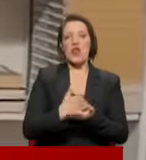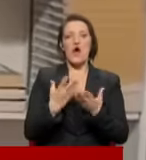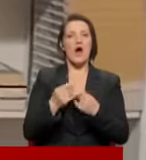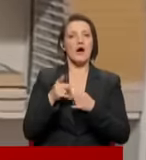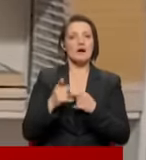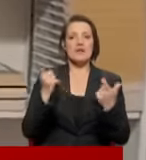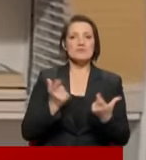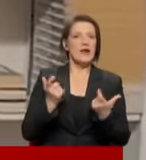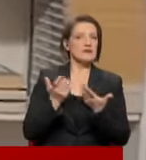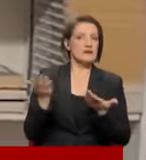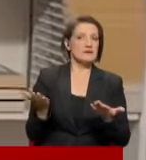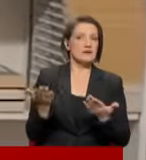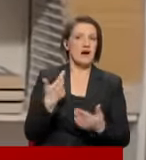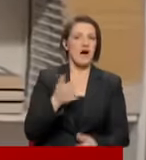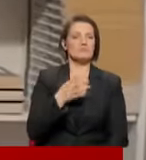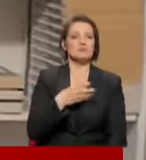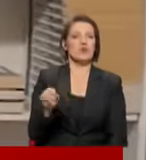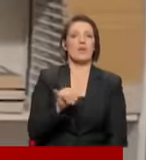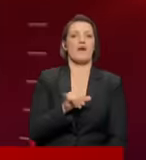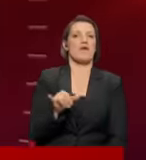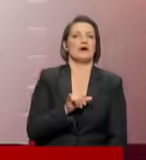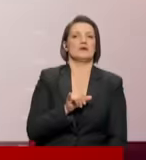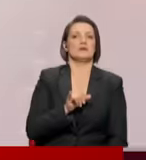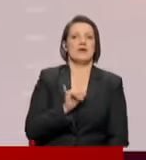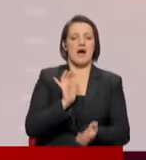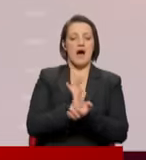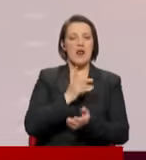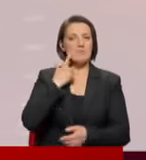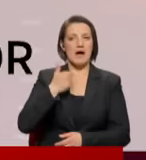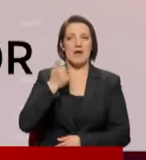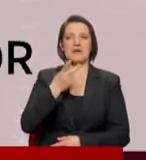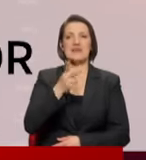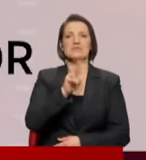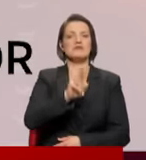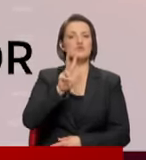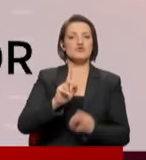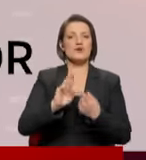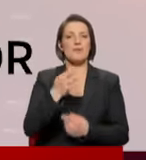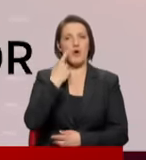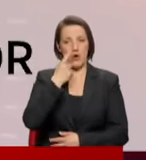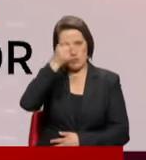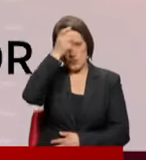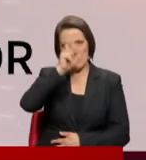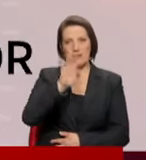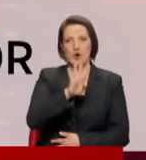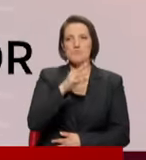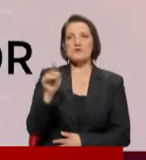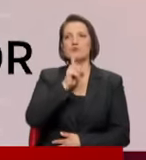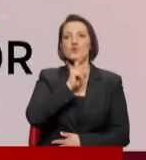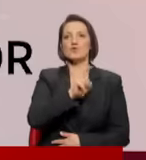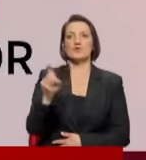olanlar neredeyse 60 milyona yaklaştı. Aile Bakanlığı'nın 2023 raporuna göre Türkiye'de